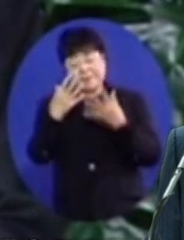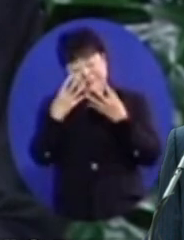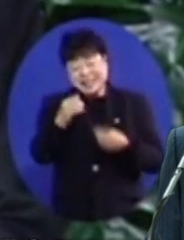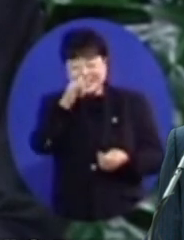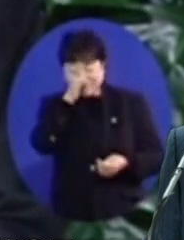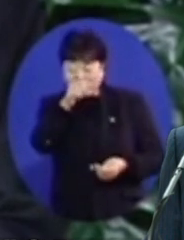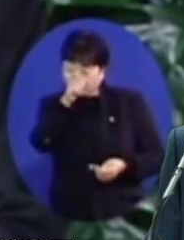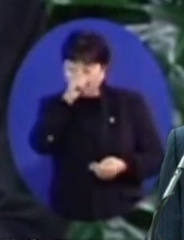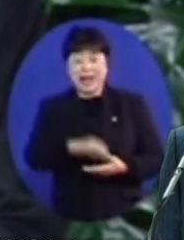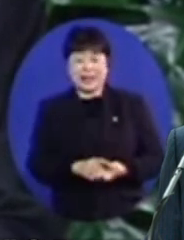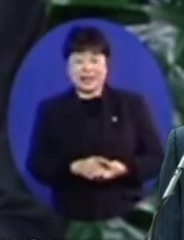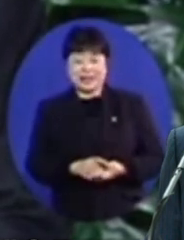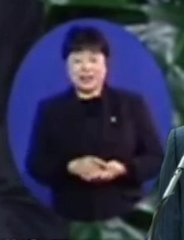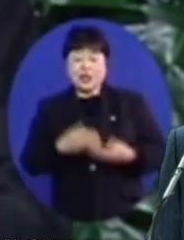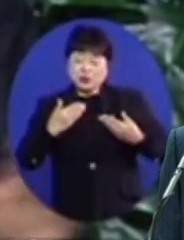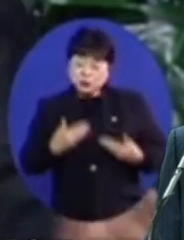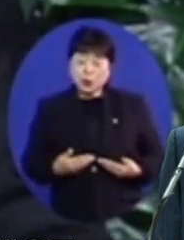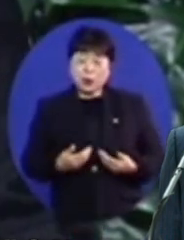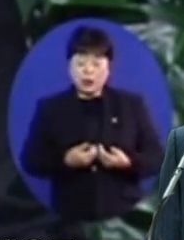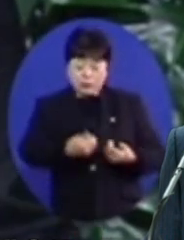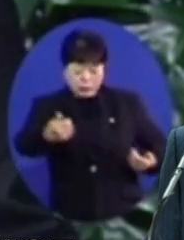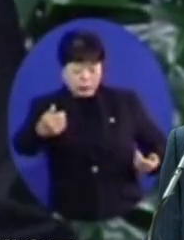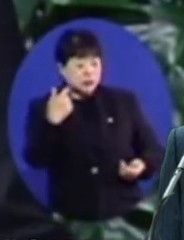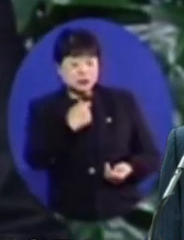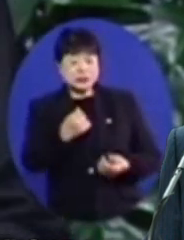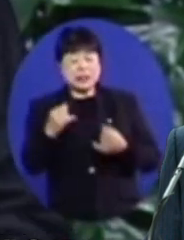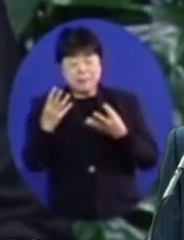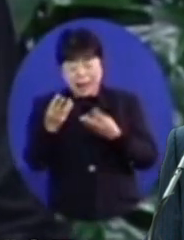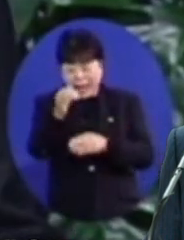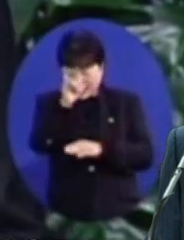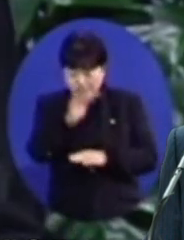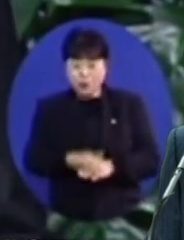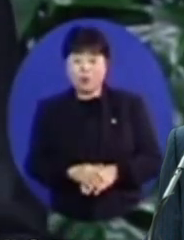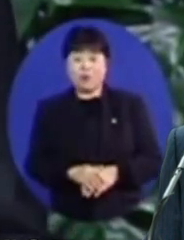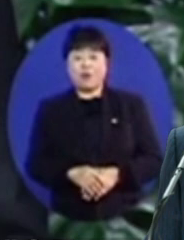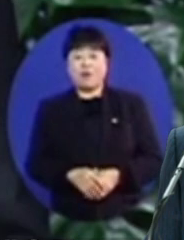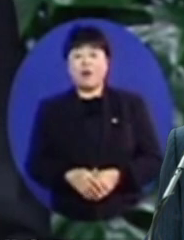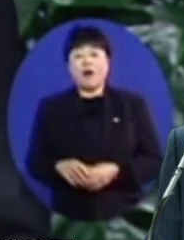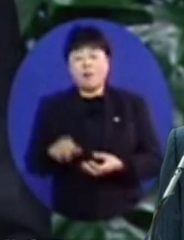절대로 건너가 싫습니다 우리 교회 교인들이 이렇게 많고 사람들을